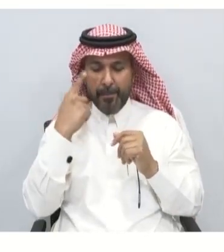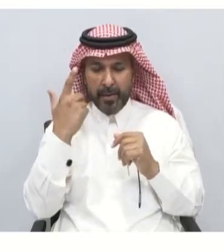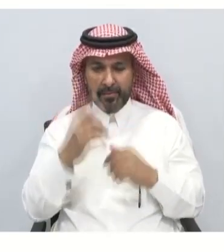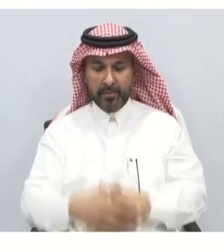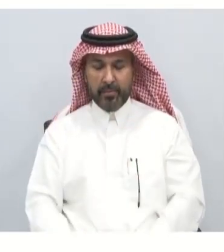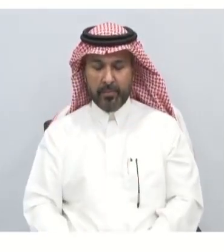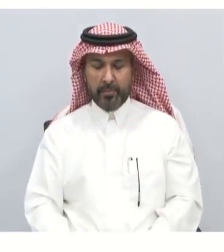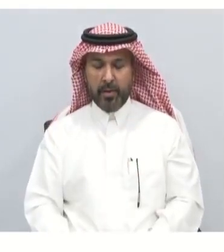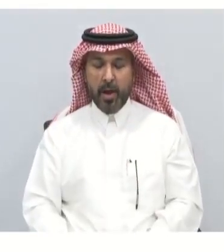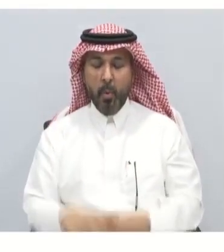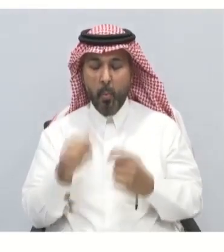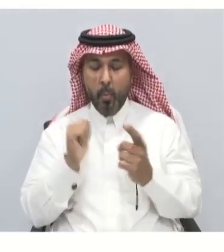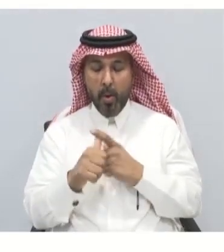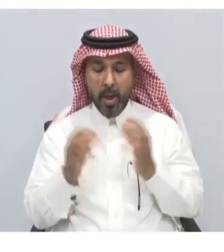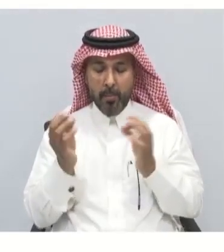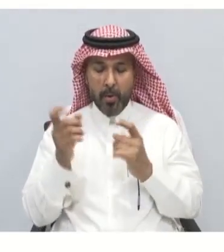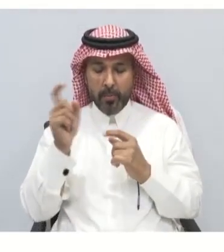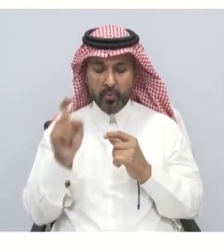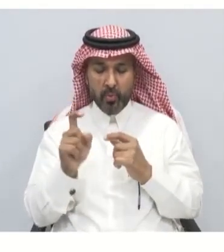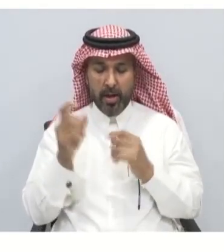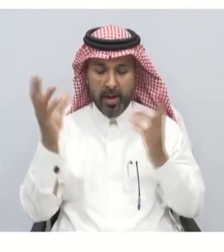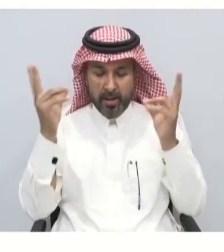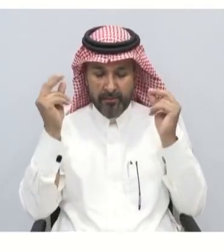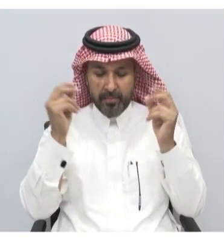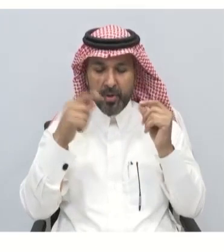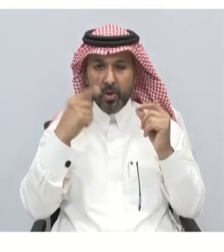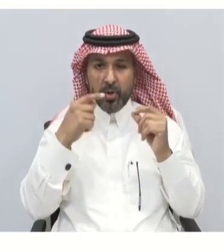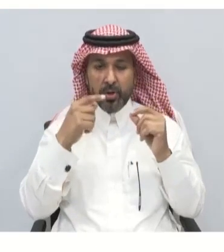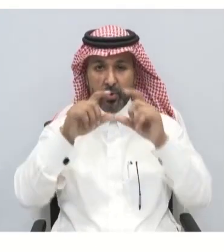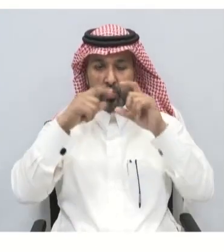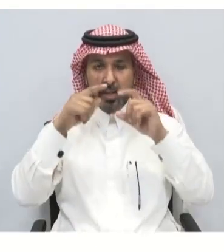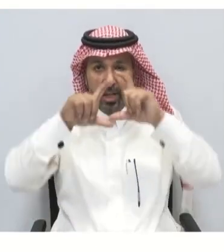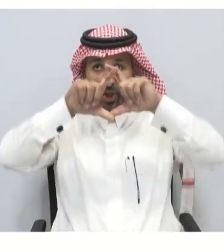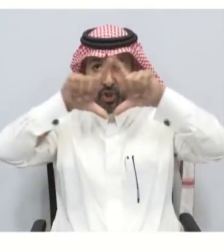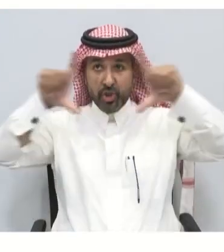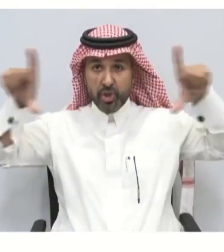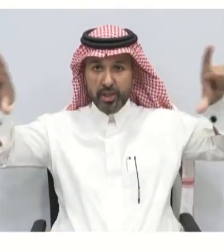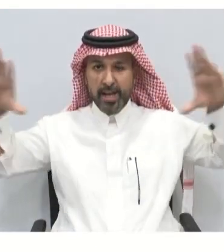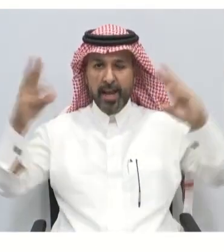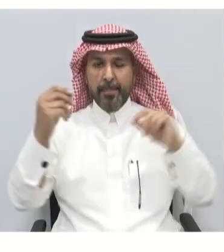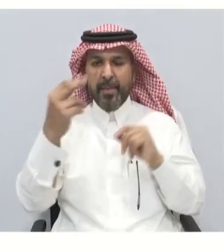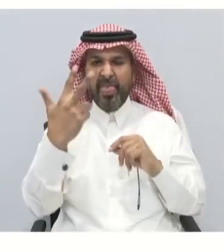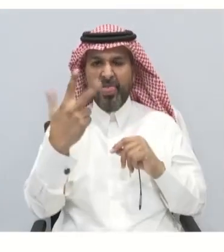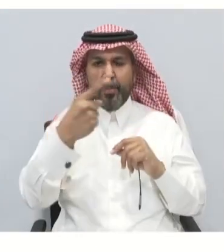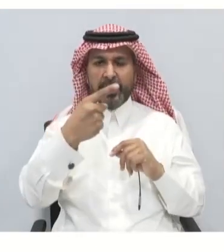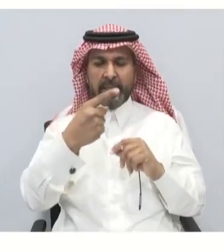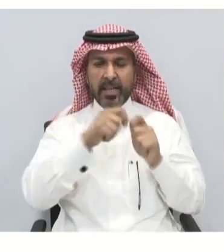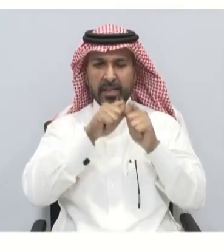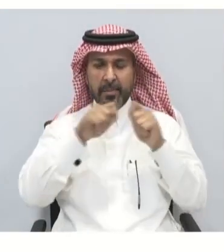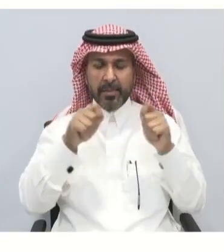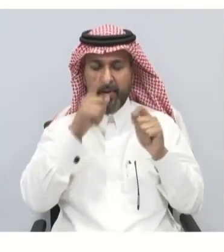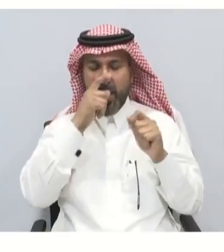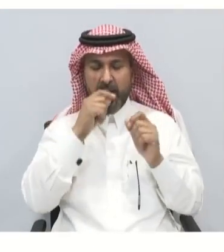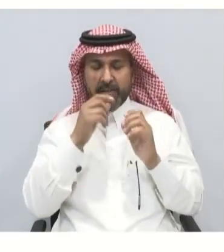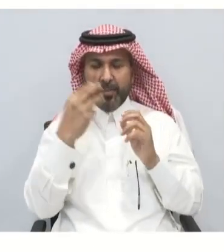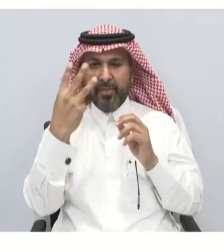طبعا من خطوات حل المساله افهم طول الجدار 18 قدم كم تكون المسافات